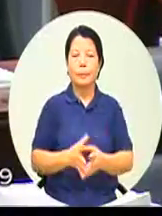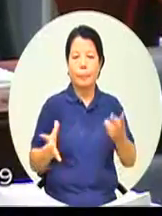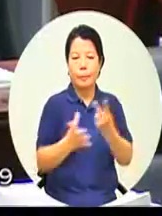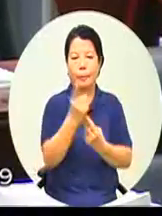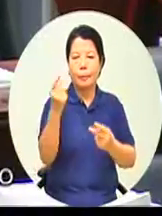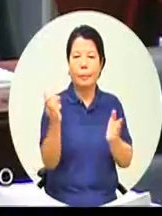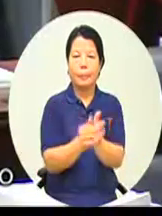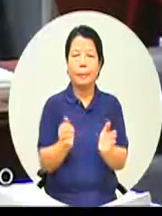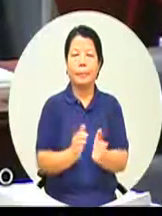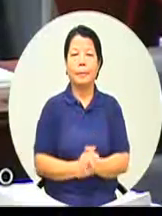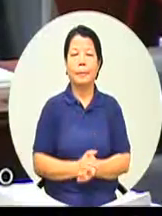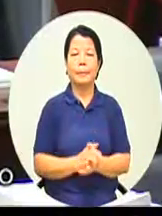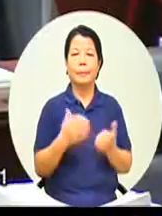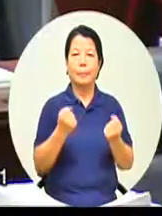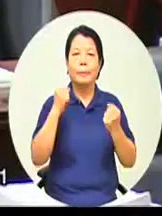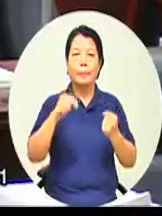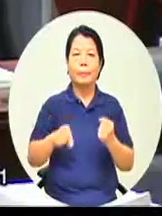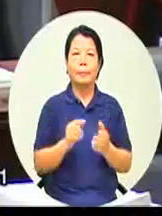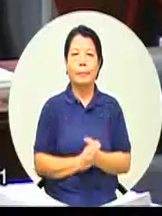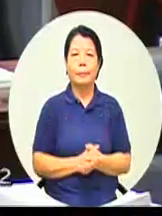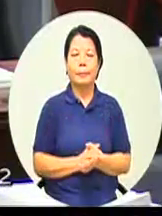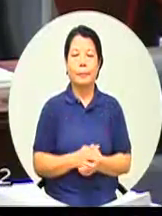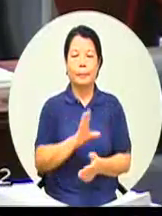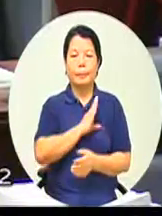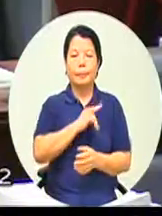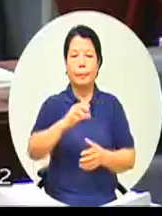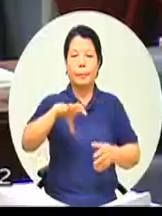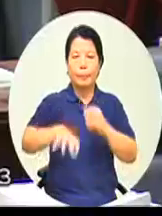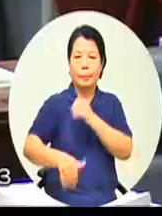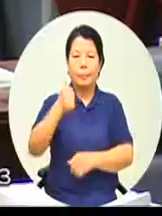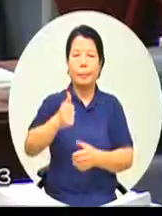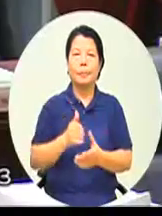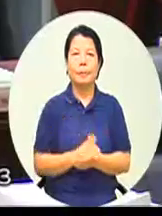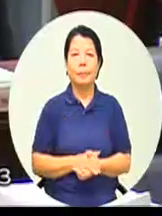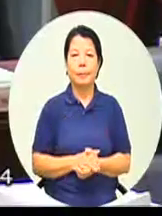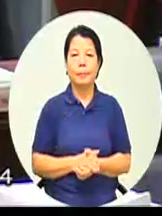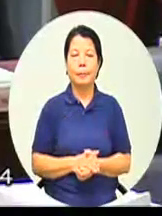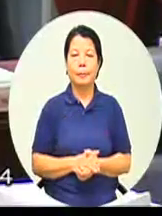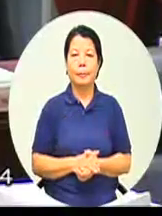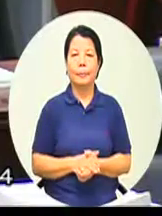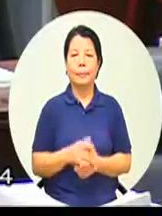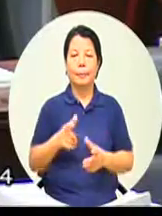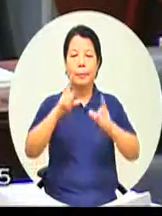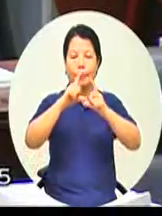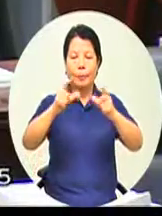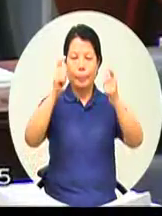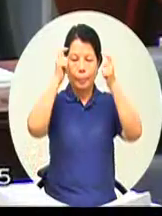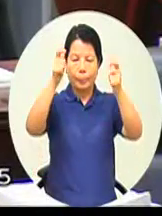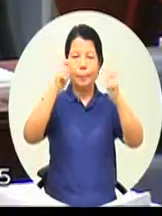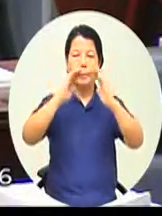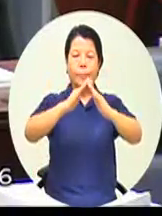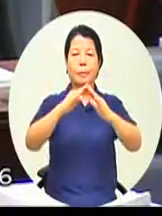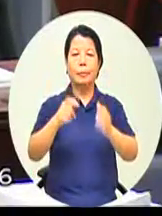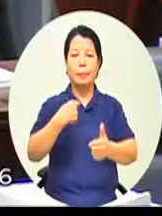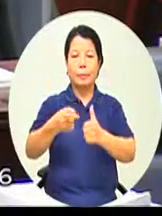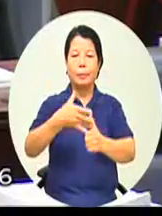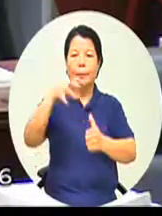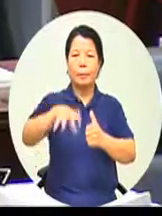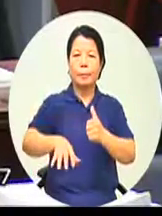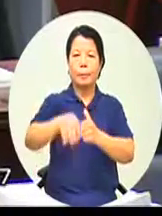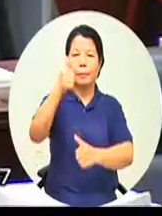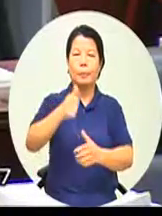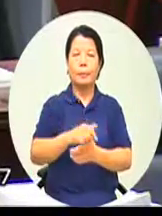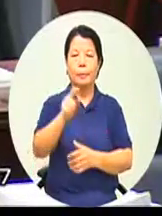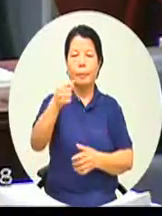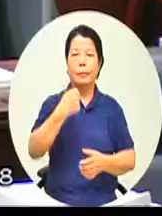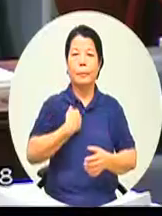合并，伫家当然伫局长是伫咱大高雄的这个咱的教育局长你